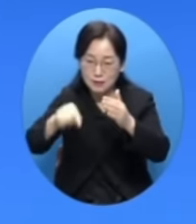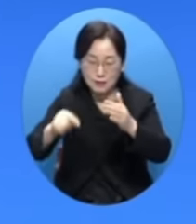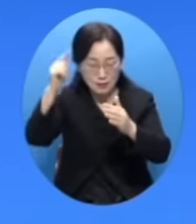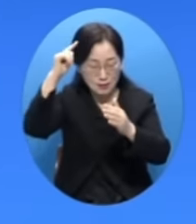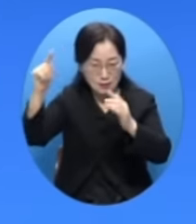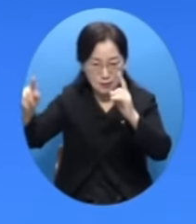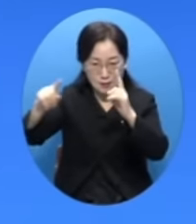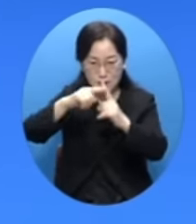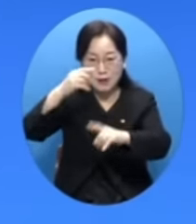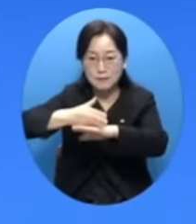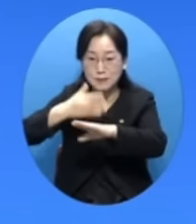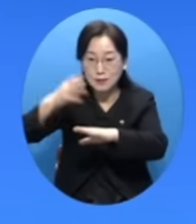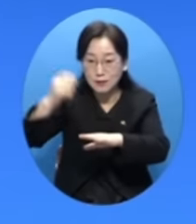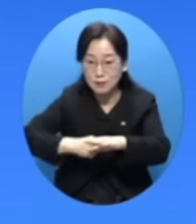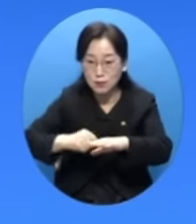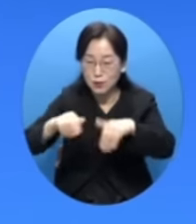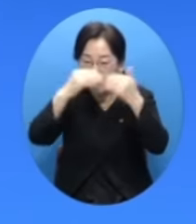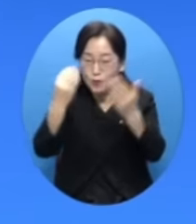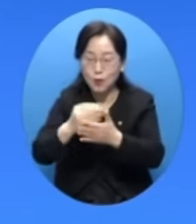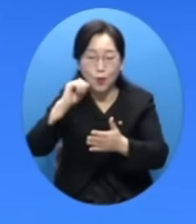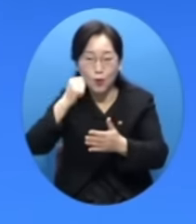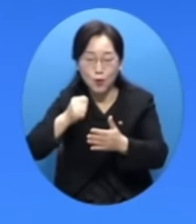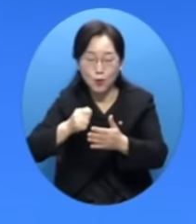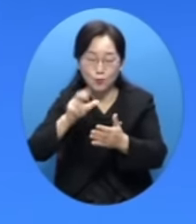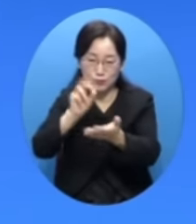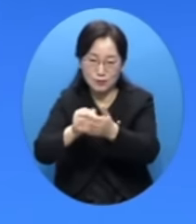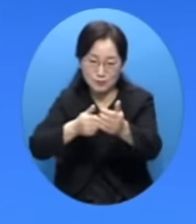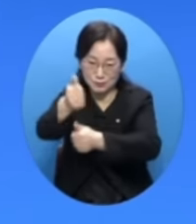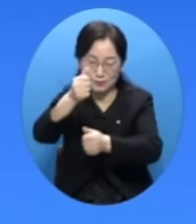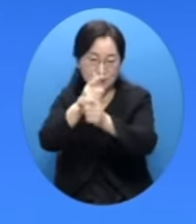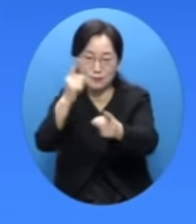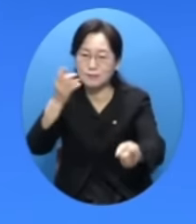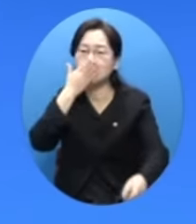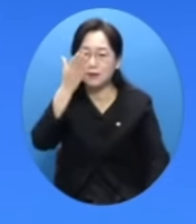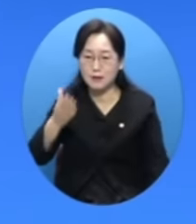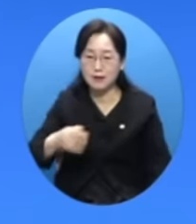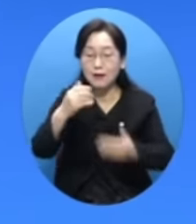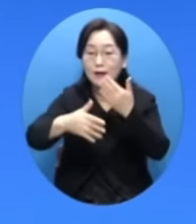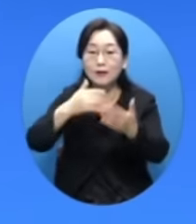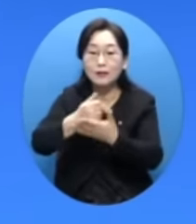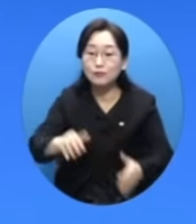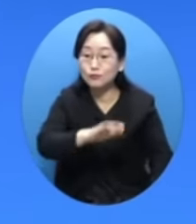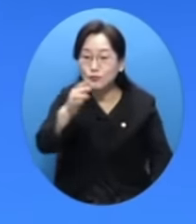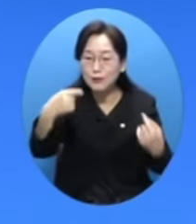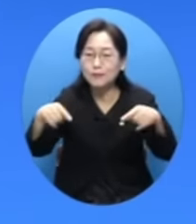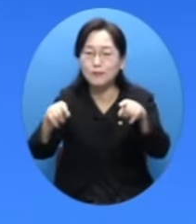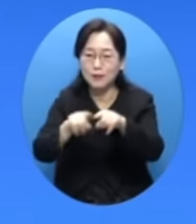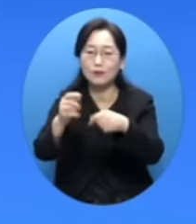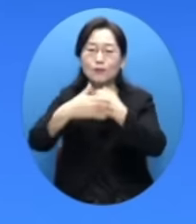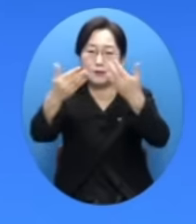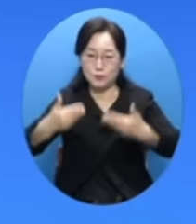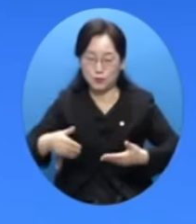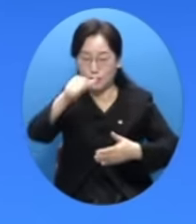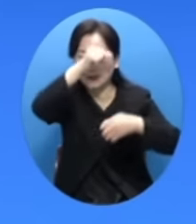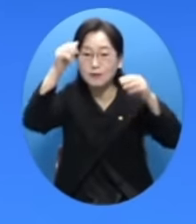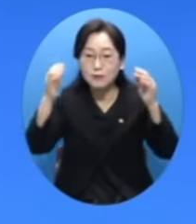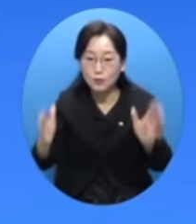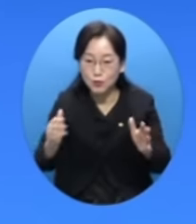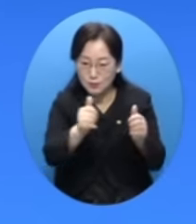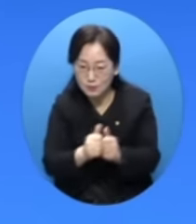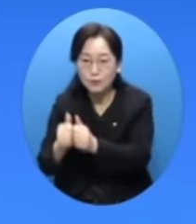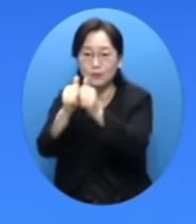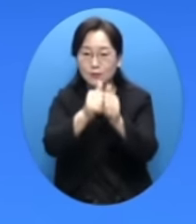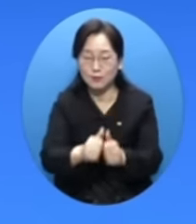살아가면 모든 문제 어려움을 이기고 승리의 삶을 살아갈 수 있게 되는 것입니다. 하나님께서 우리와 함께 해주시고 우리의 일생 동안